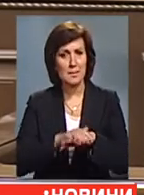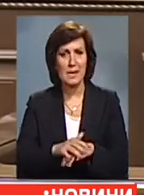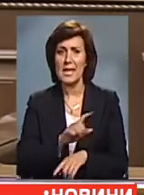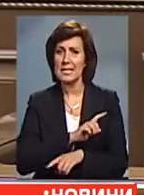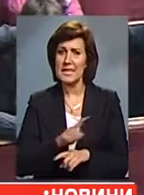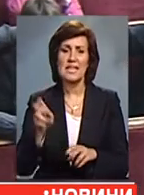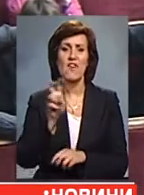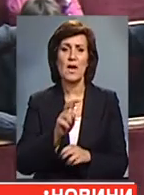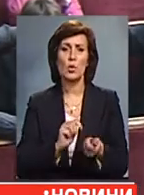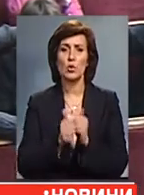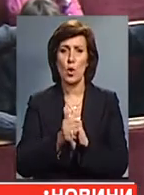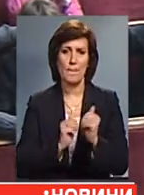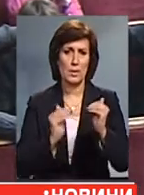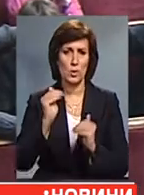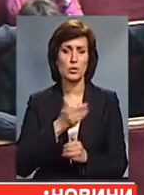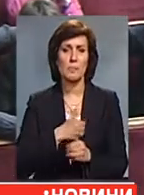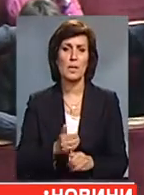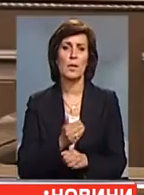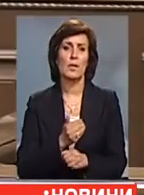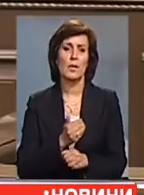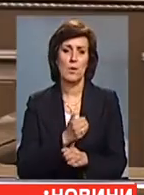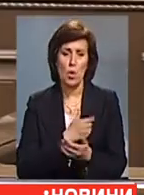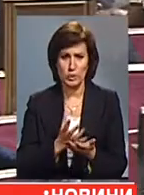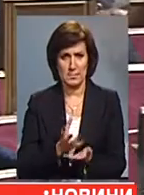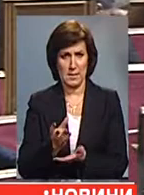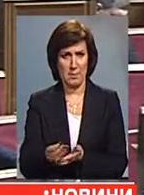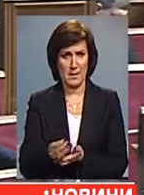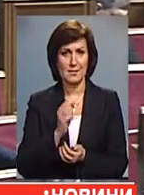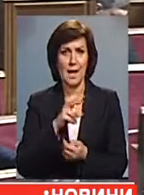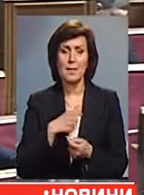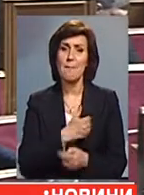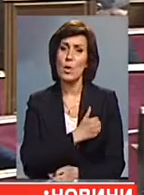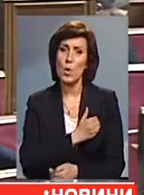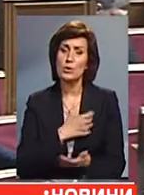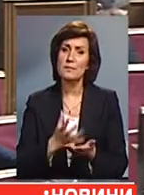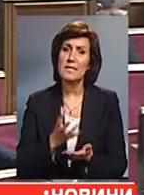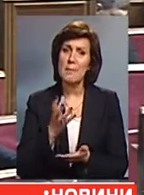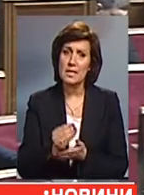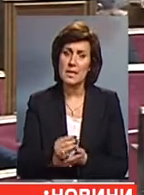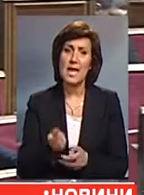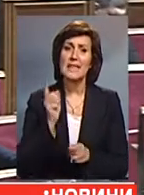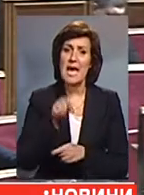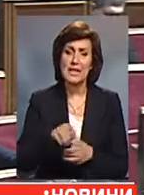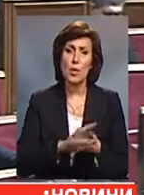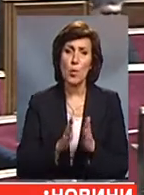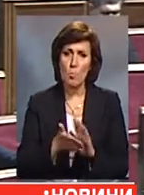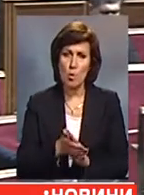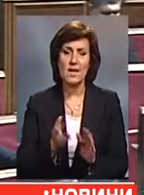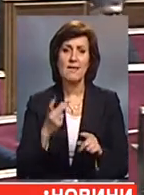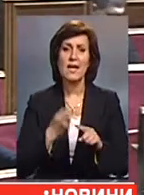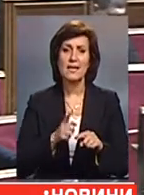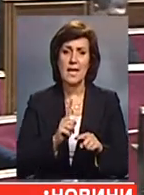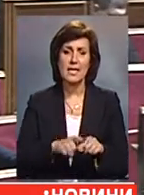на валютообмінний курс. Ми хочемо заплатити, але ми хочемо заплатити на тих умовах, на